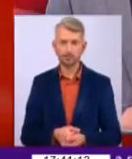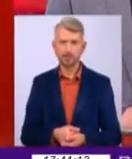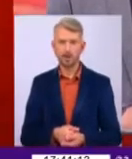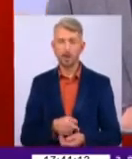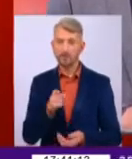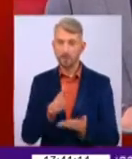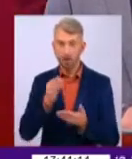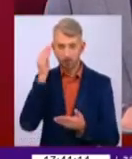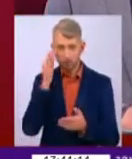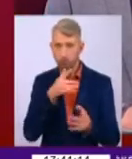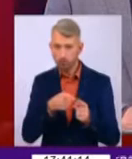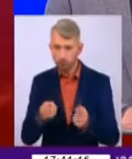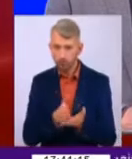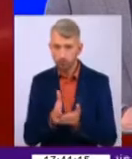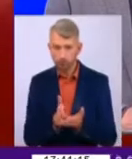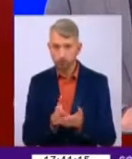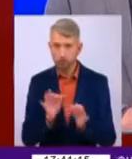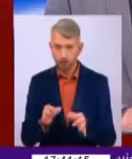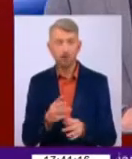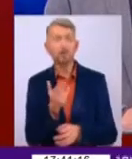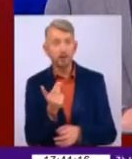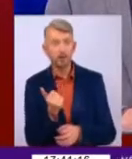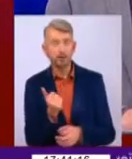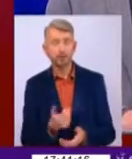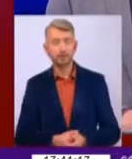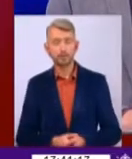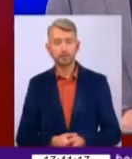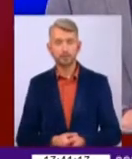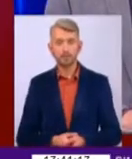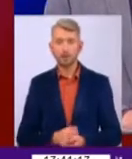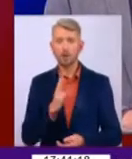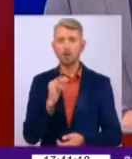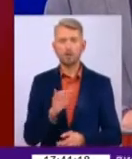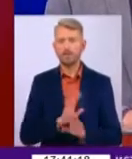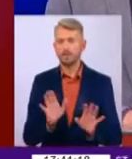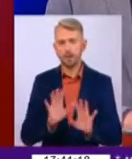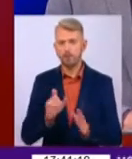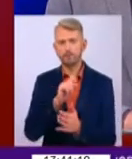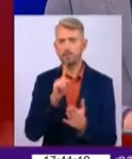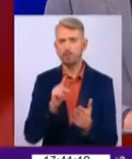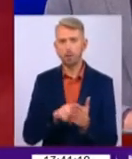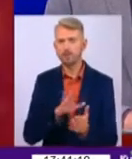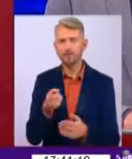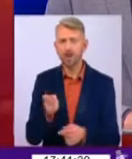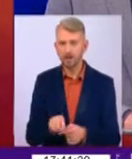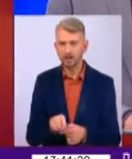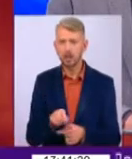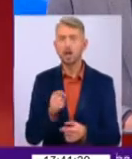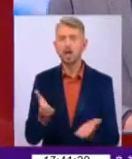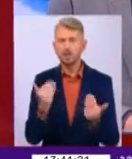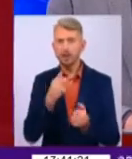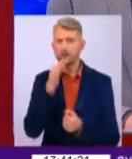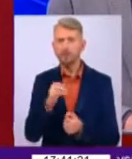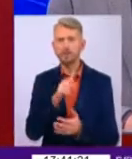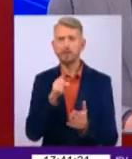Ви маєте в виду срочну службу, так, правильно? Призов? Так. Поки що. Ні, вопрос не в этом. Давайте відповімо